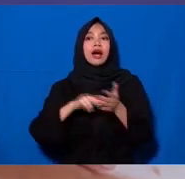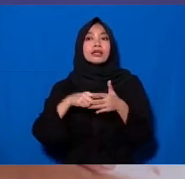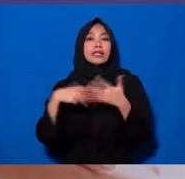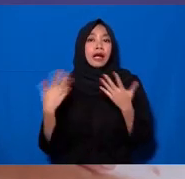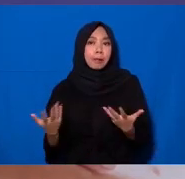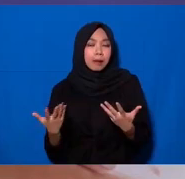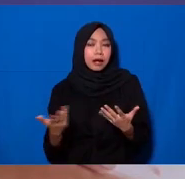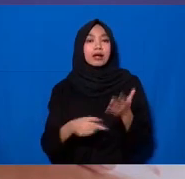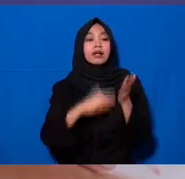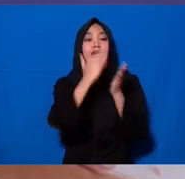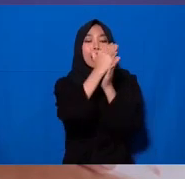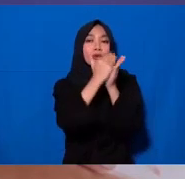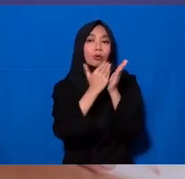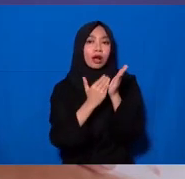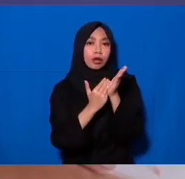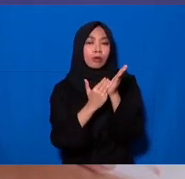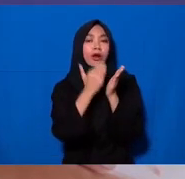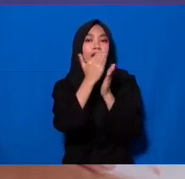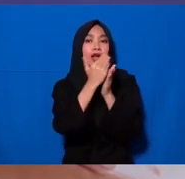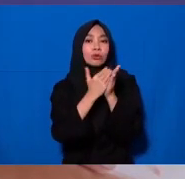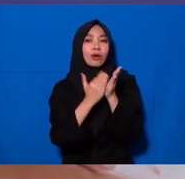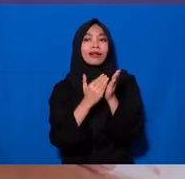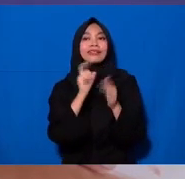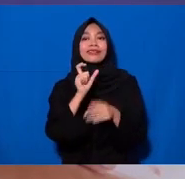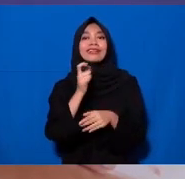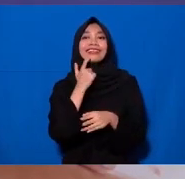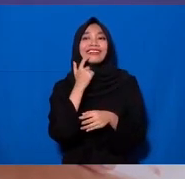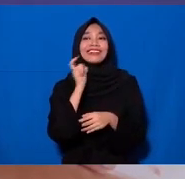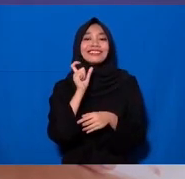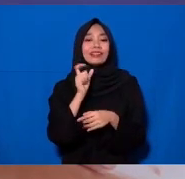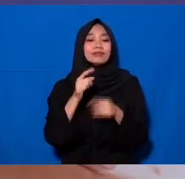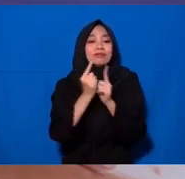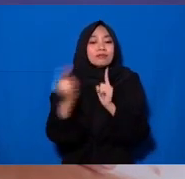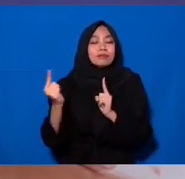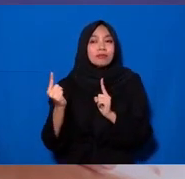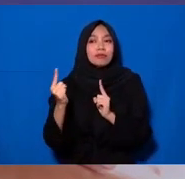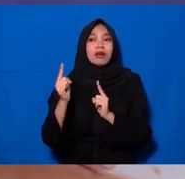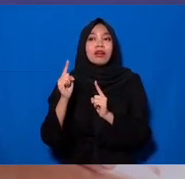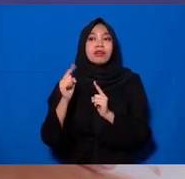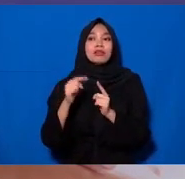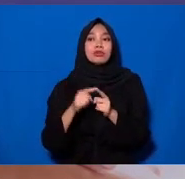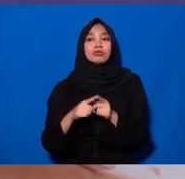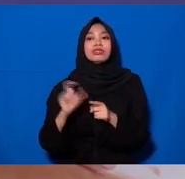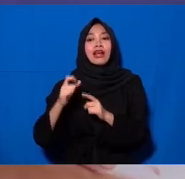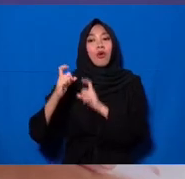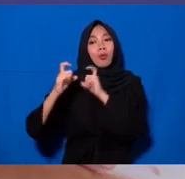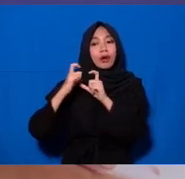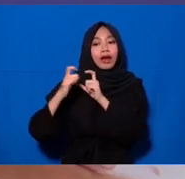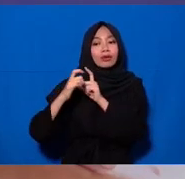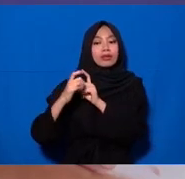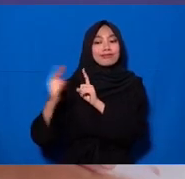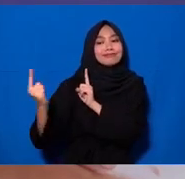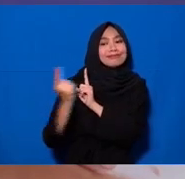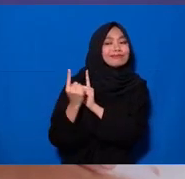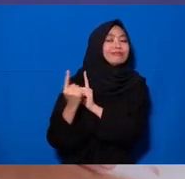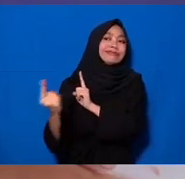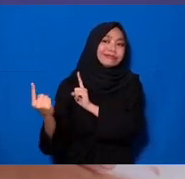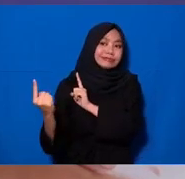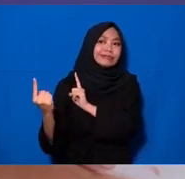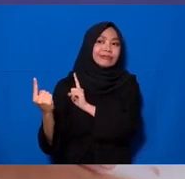betul tentang menjaga jarak dalam berkomunikasi dengan